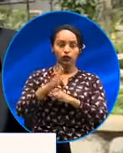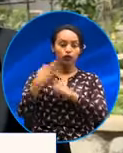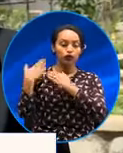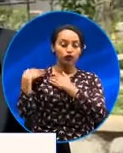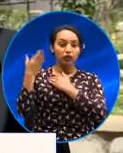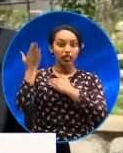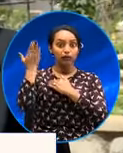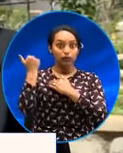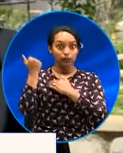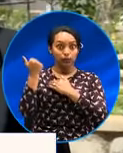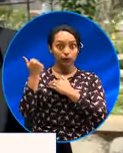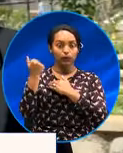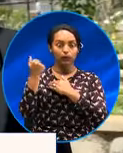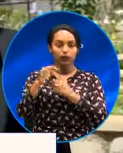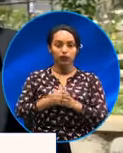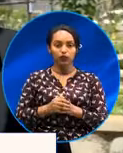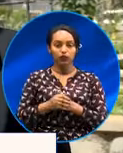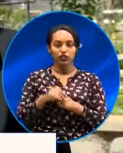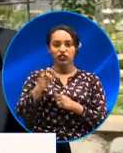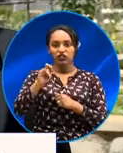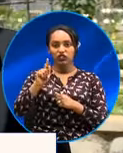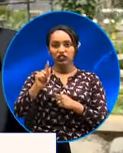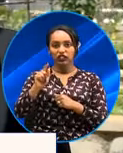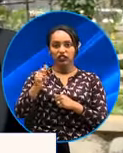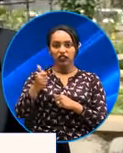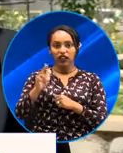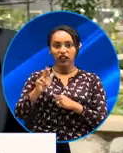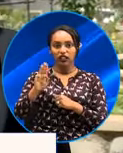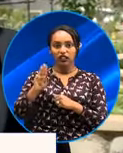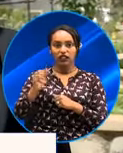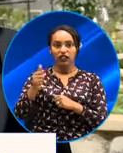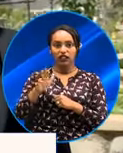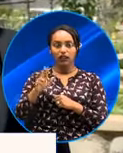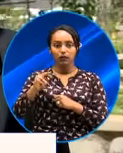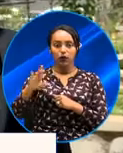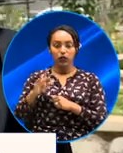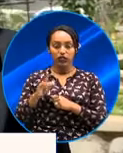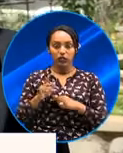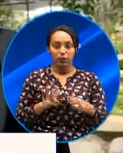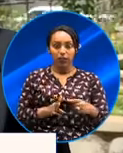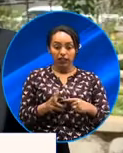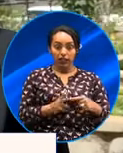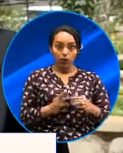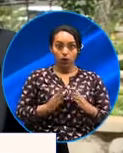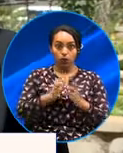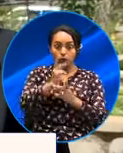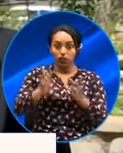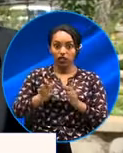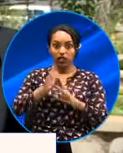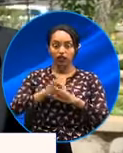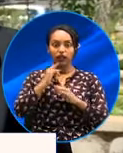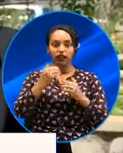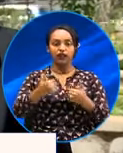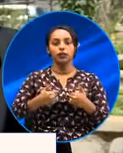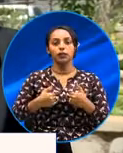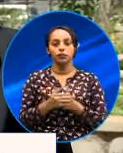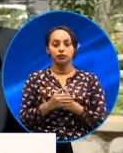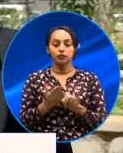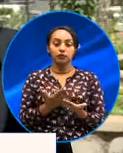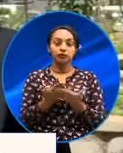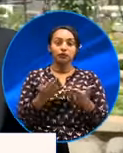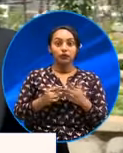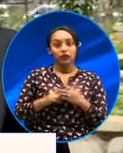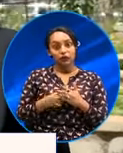ኢታማጆር ሹም በነበሩት በጀነራል ሳረ መኮንን መታሰቢያ ሐውልት ቦታን ያለ ነው።